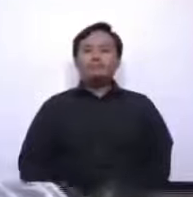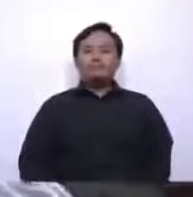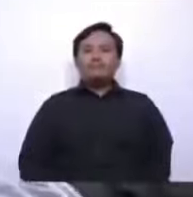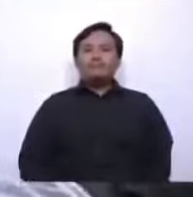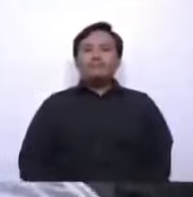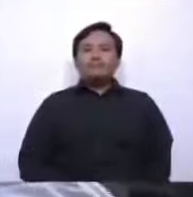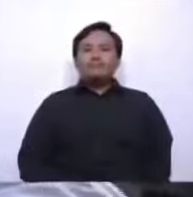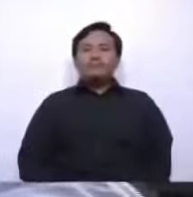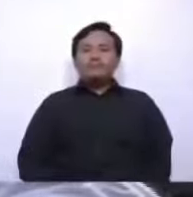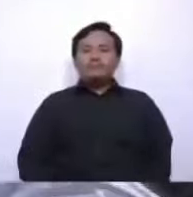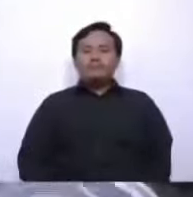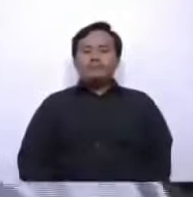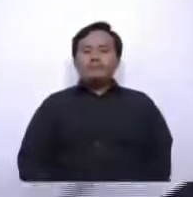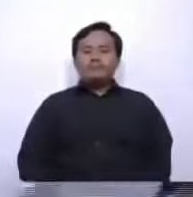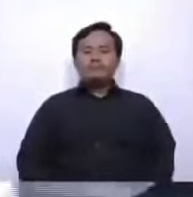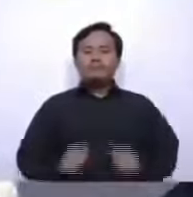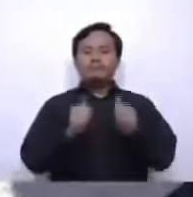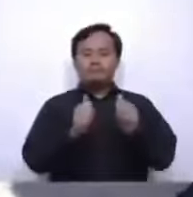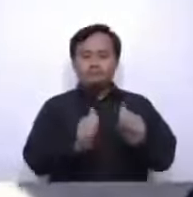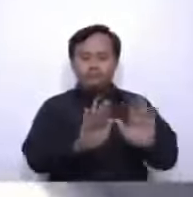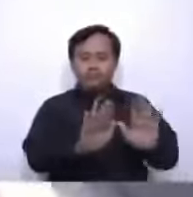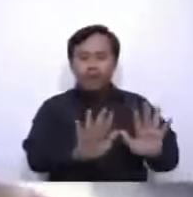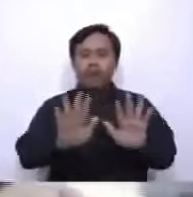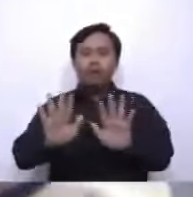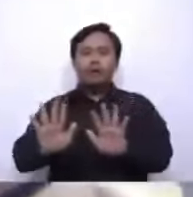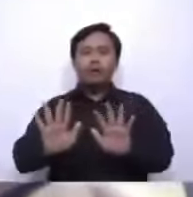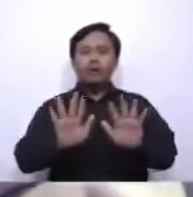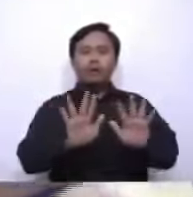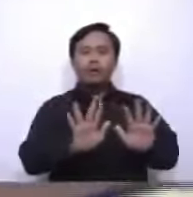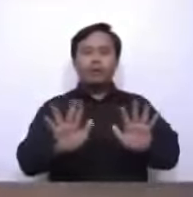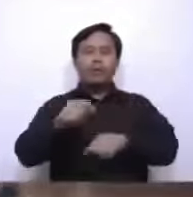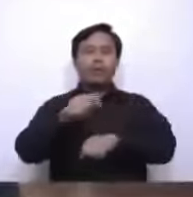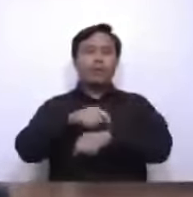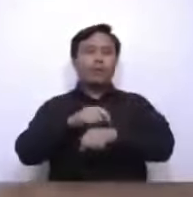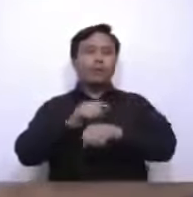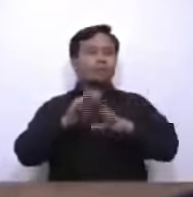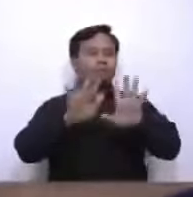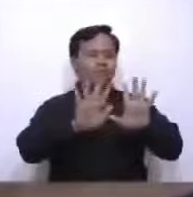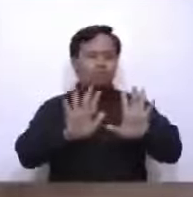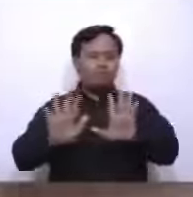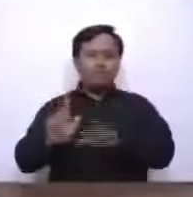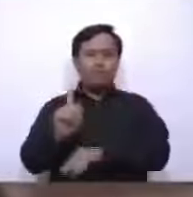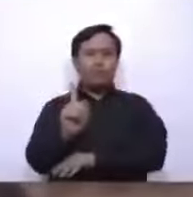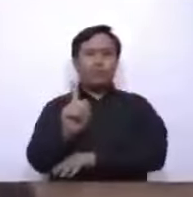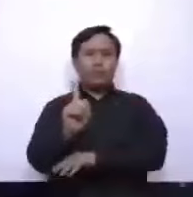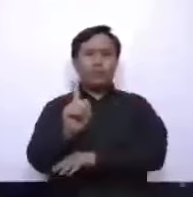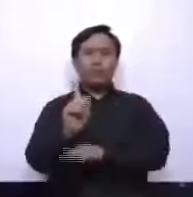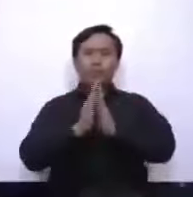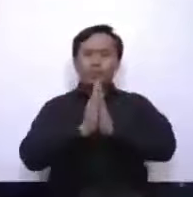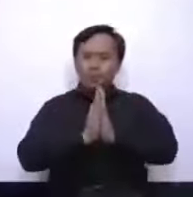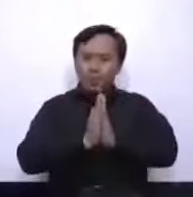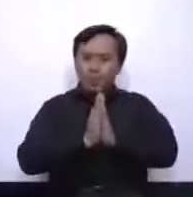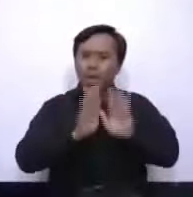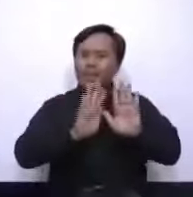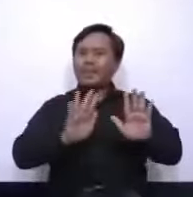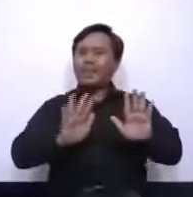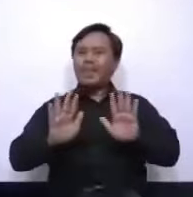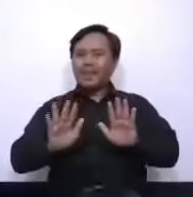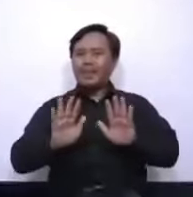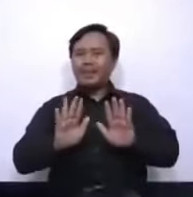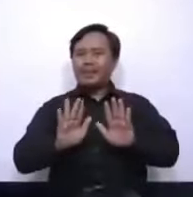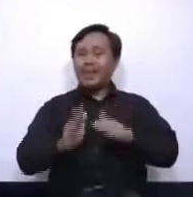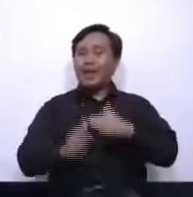Waktu. Baik. Tenang terlebih dahulu. Waktunya tenang terlebih dahulu. Mohon tenang, sekali lagi mohon tenang. Kita akan